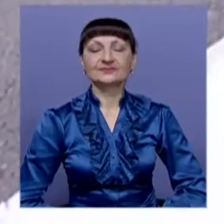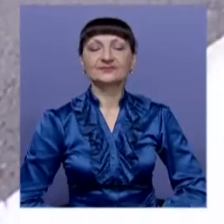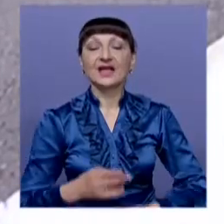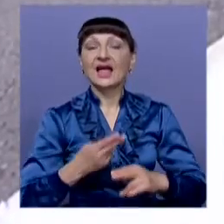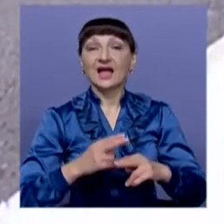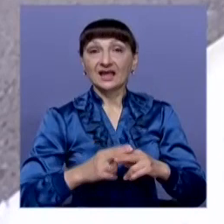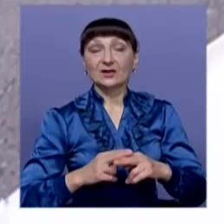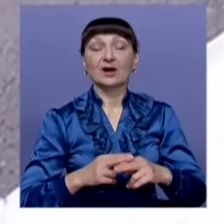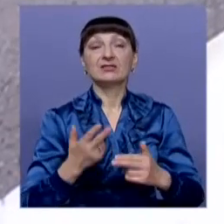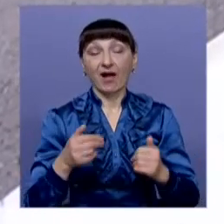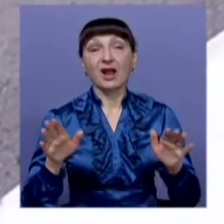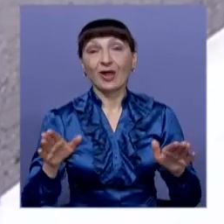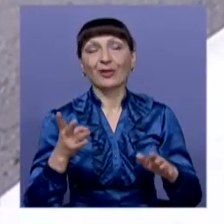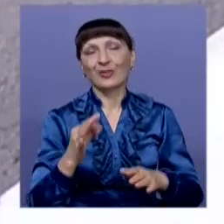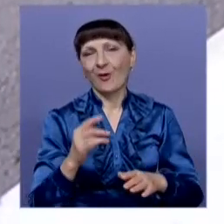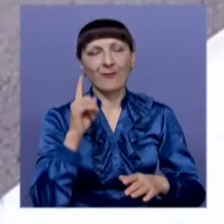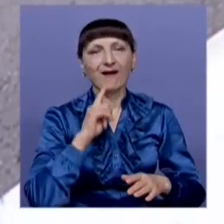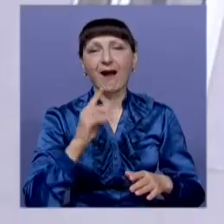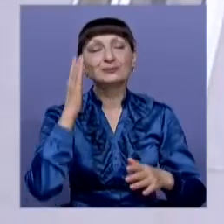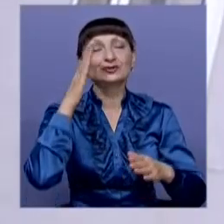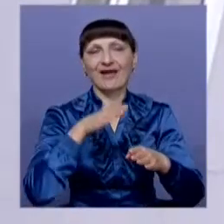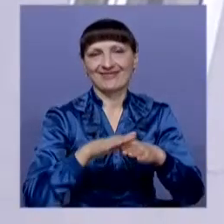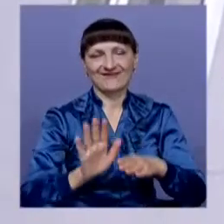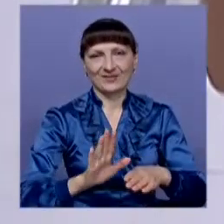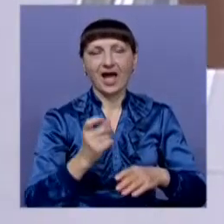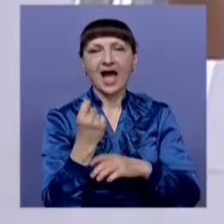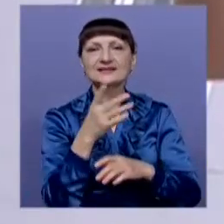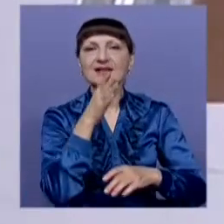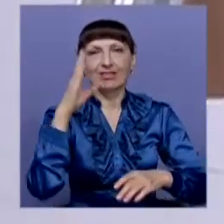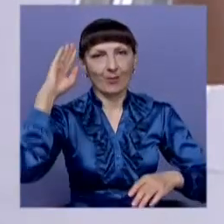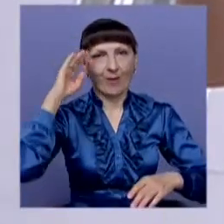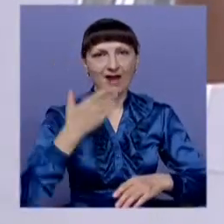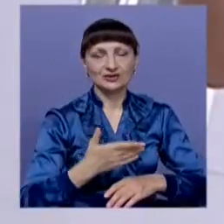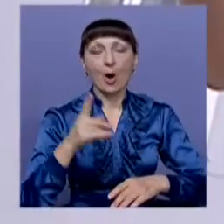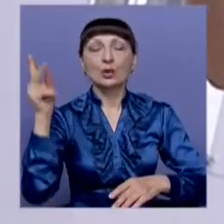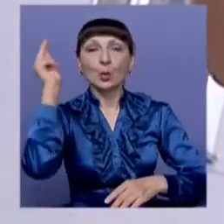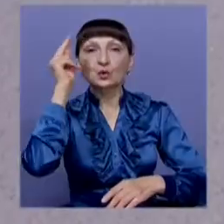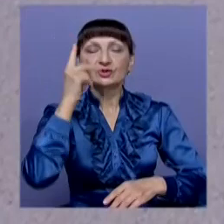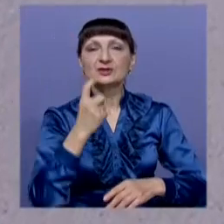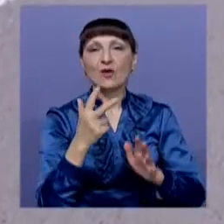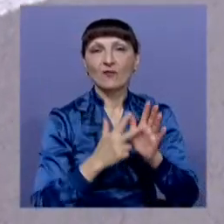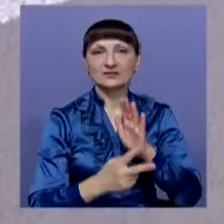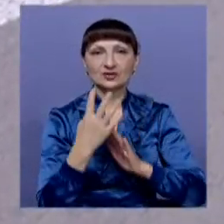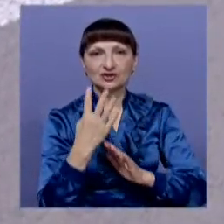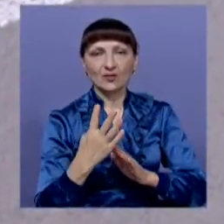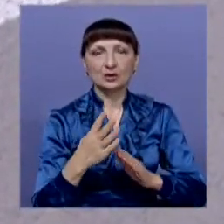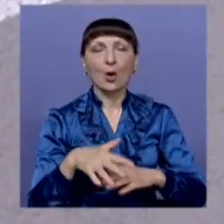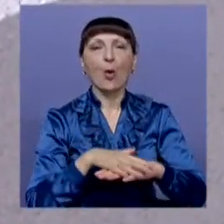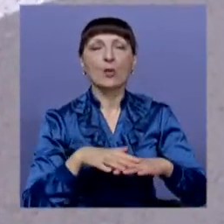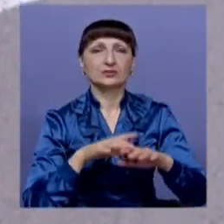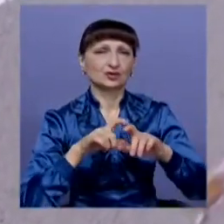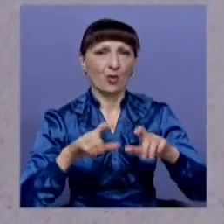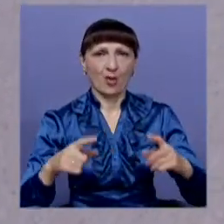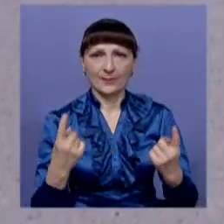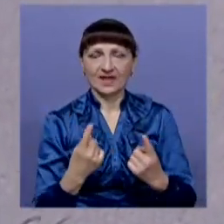Это хоть и летающая, но пока еще не сбывшаяся мечта 11-летнего Савы. Мальчик учится в 184-й общеобразовательной